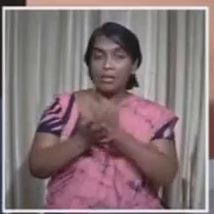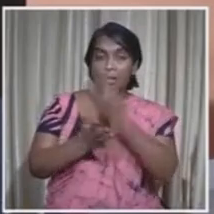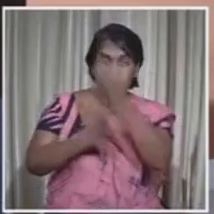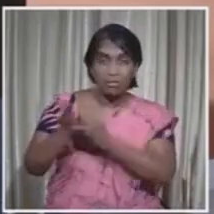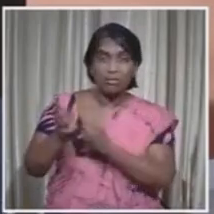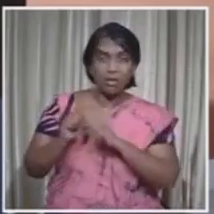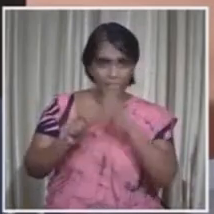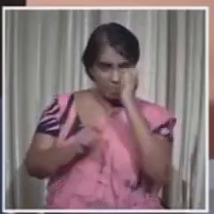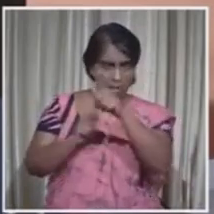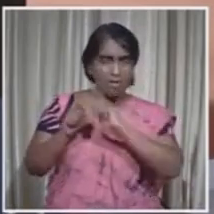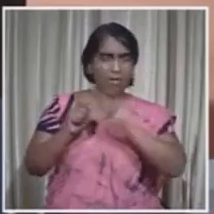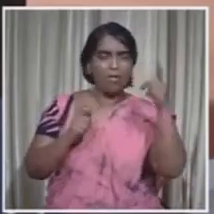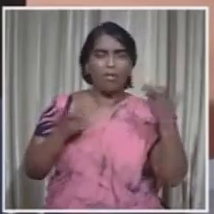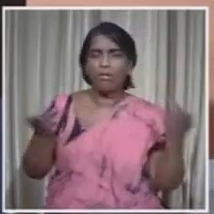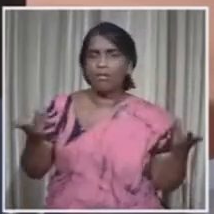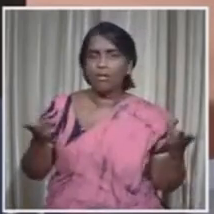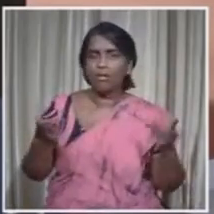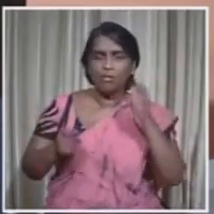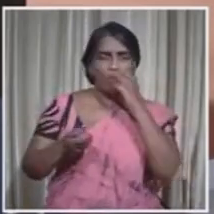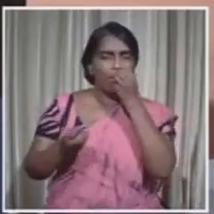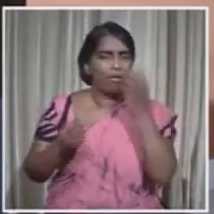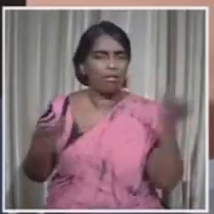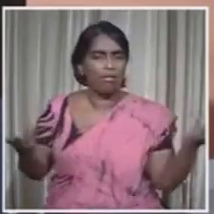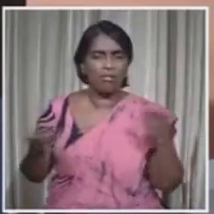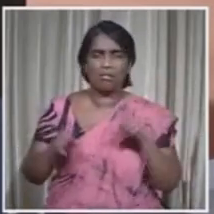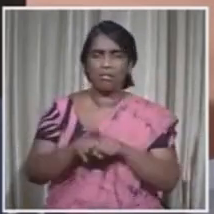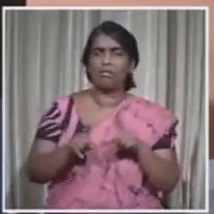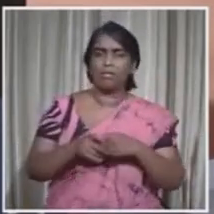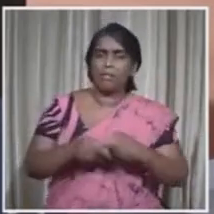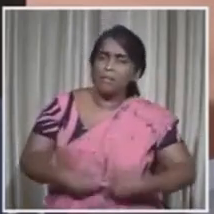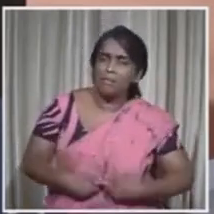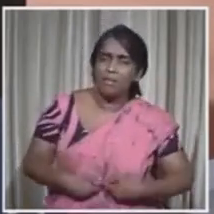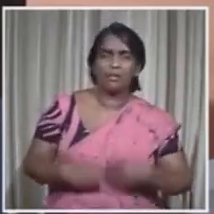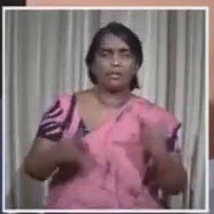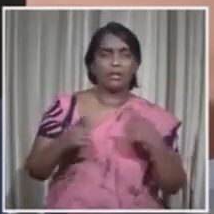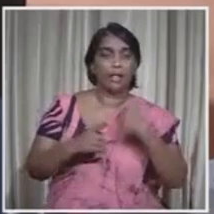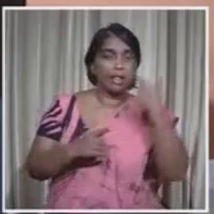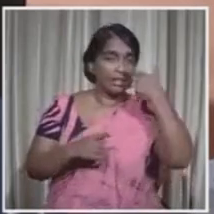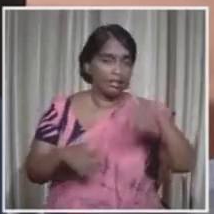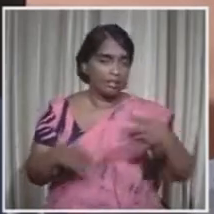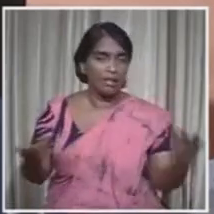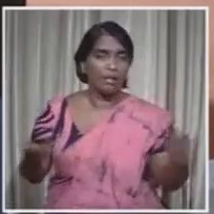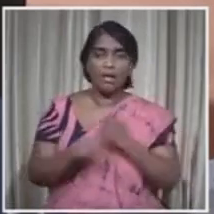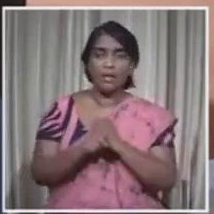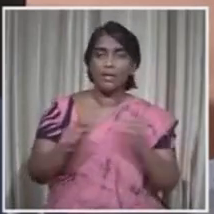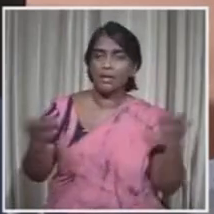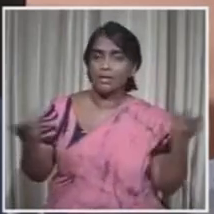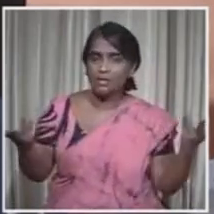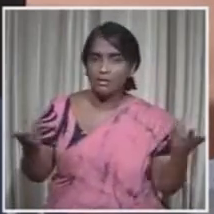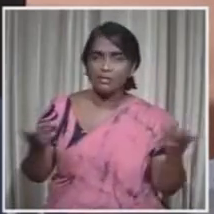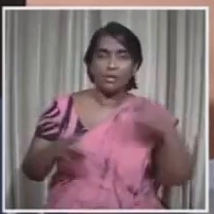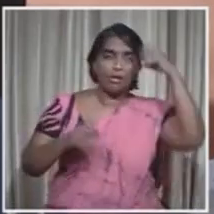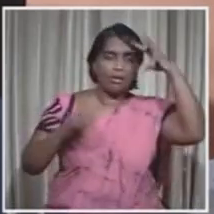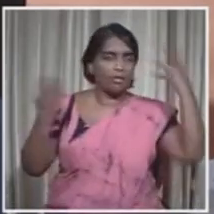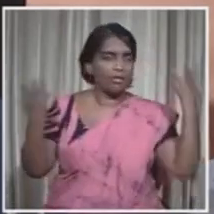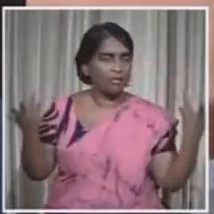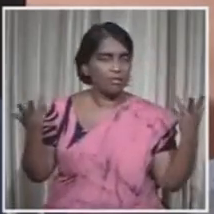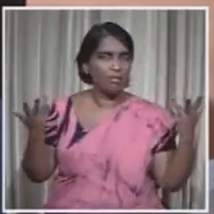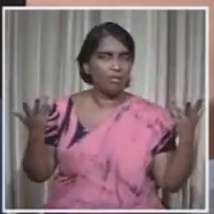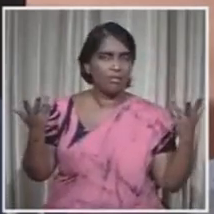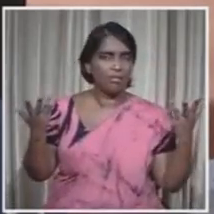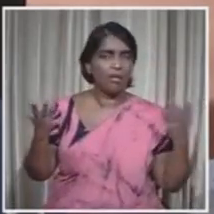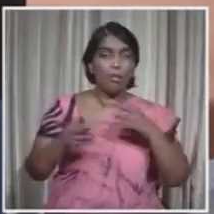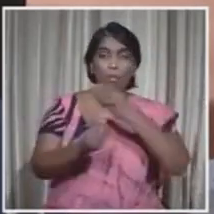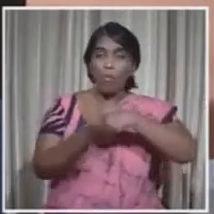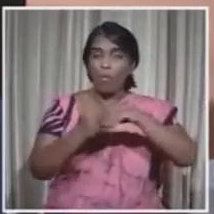මේ ණය ගෙව්වේ. නැත්තම් මිනිස්සුර කන්න බොන නැති වෙයි. බඩගිනි වෙයි. තෙල් නැති වෙයි. ගෑස් නැති වෙයි. කරන්ට් නැති වෙයි. පොහොර